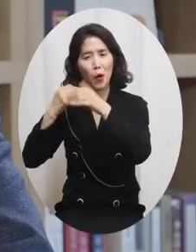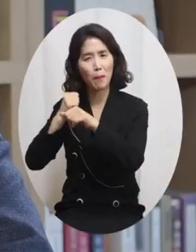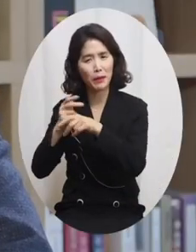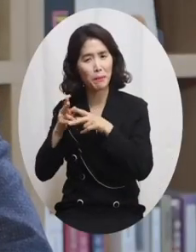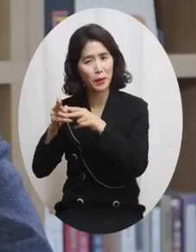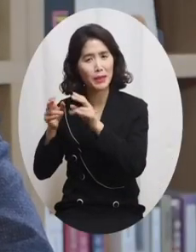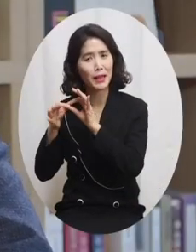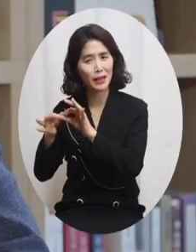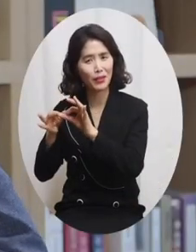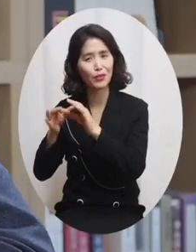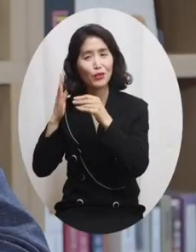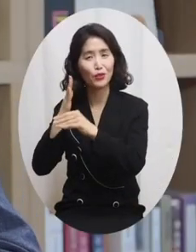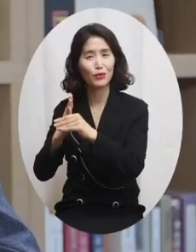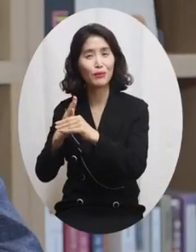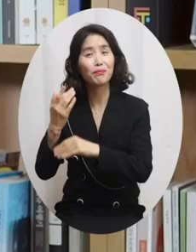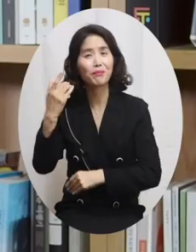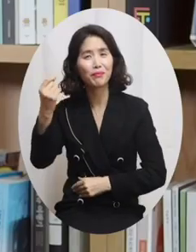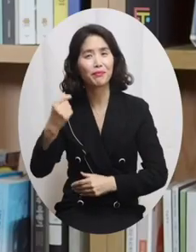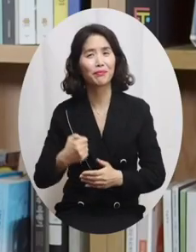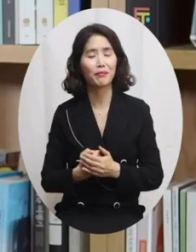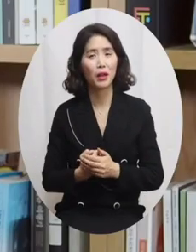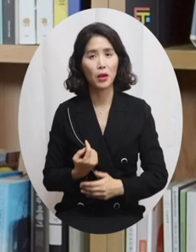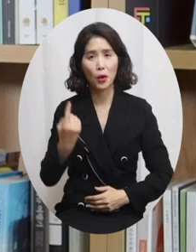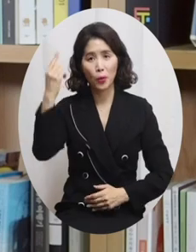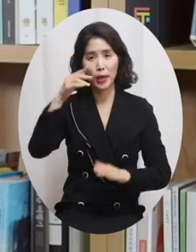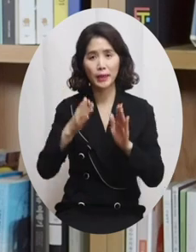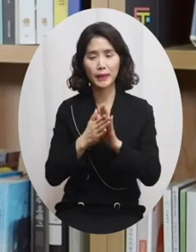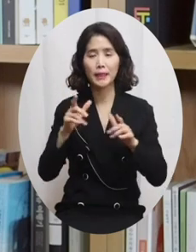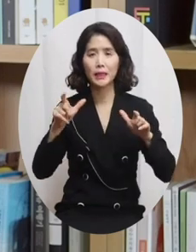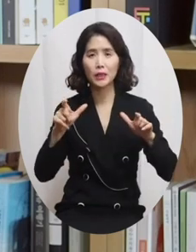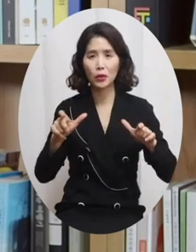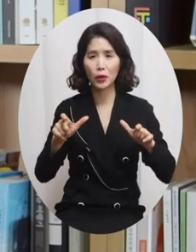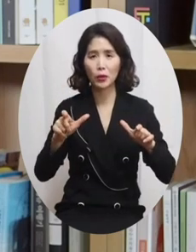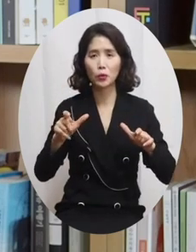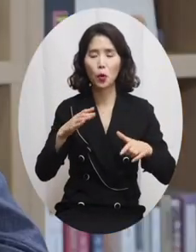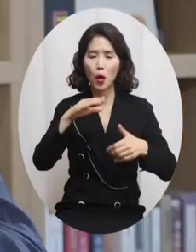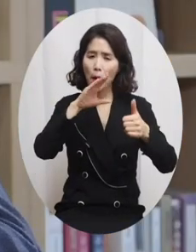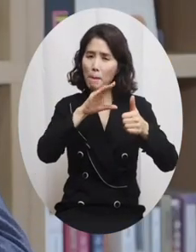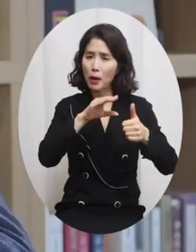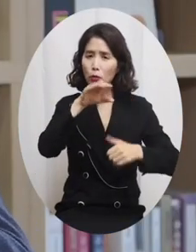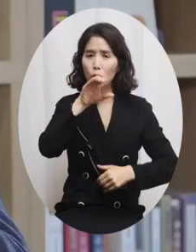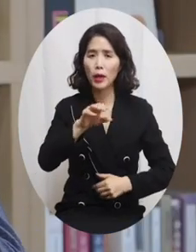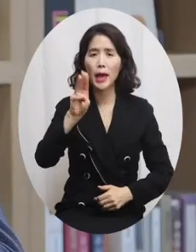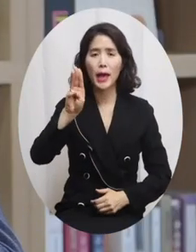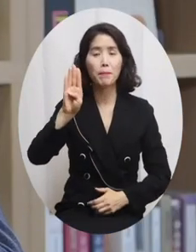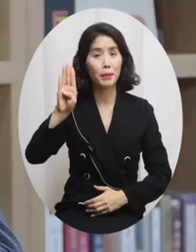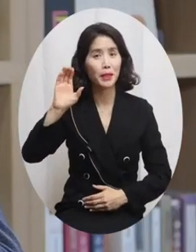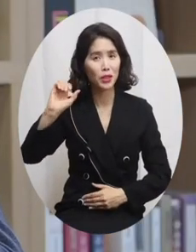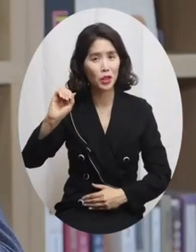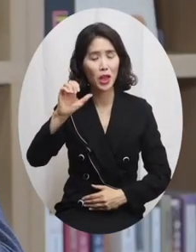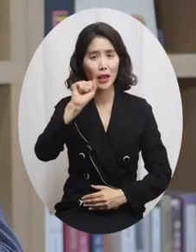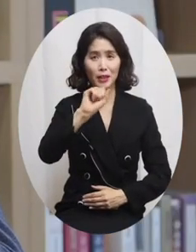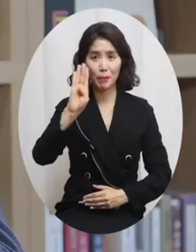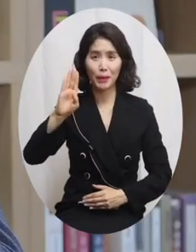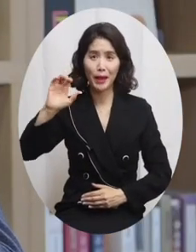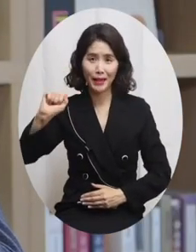이제 간다 이렇게 보시면 될 것 같습니다. 예, 고양시에 벌써 메이저 방송사가 MBC, 예.